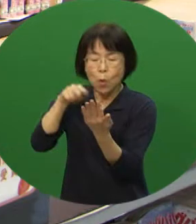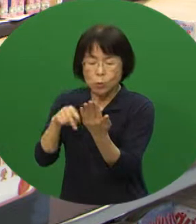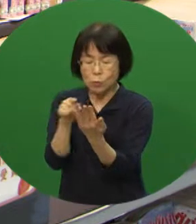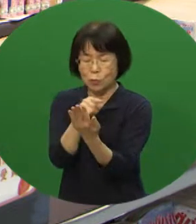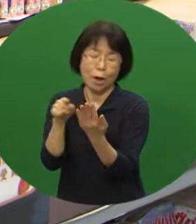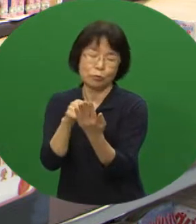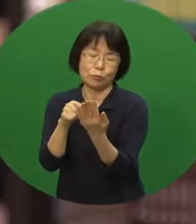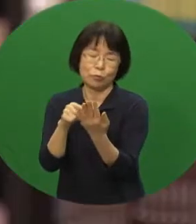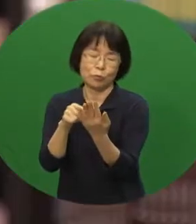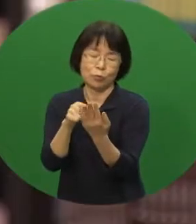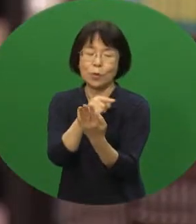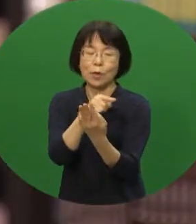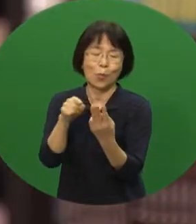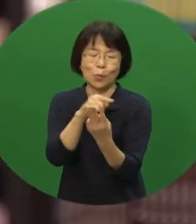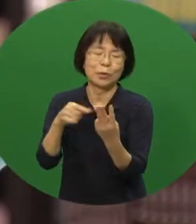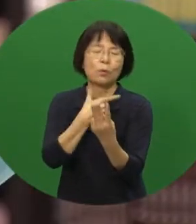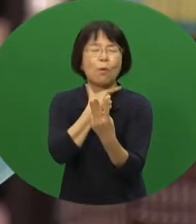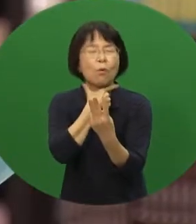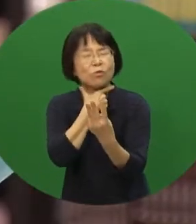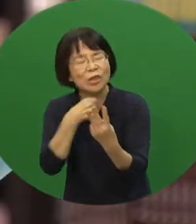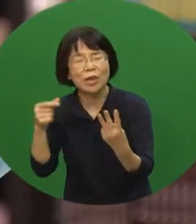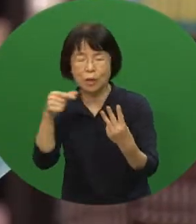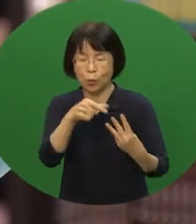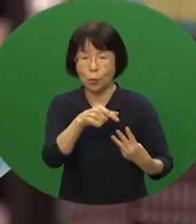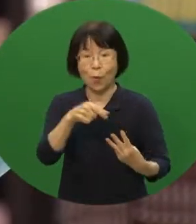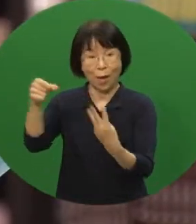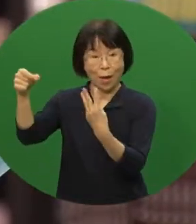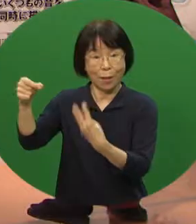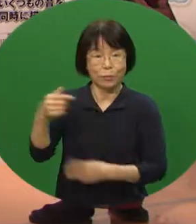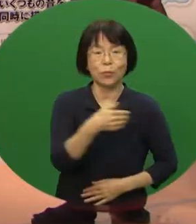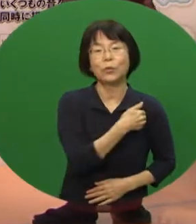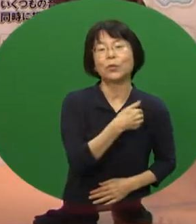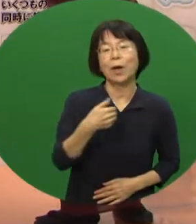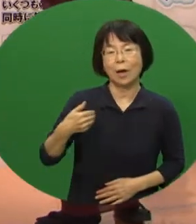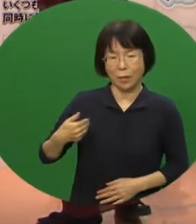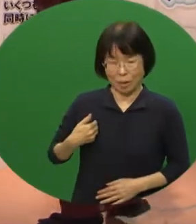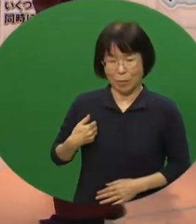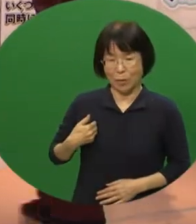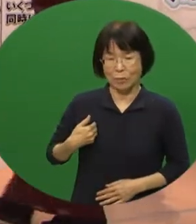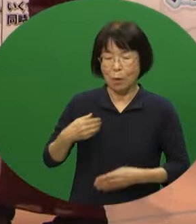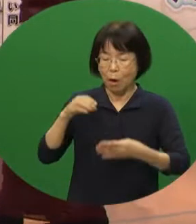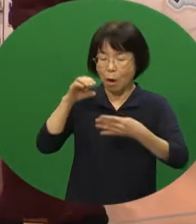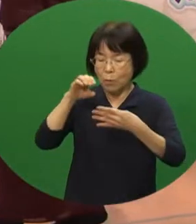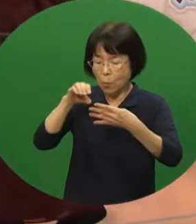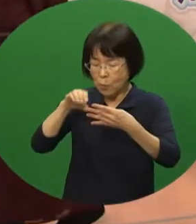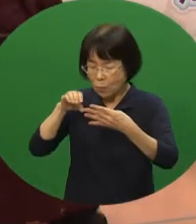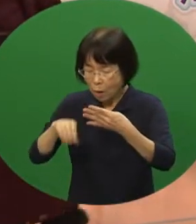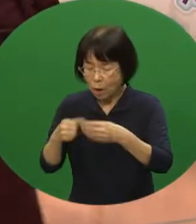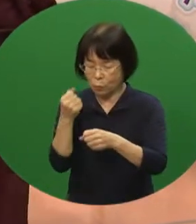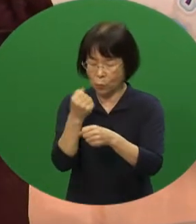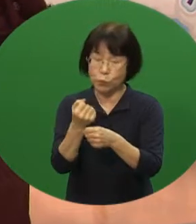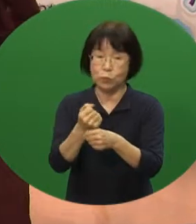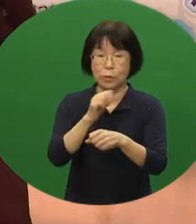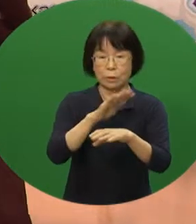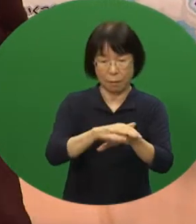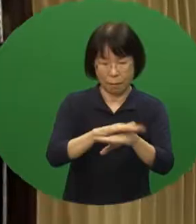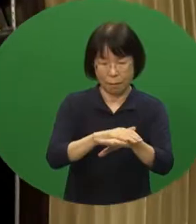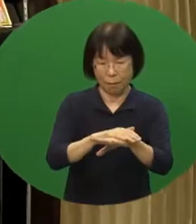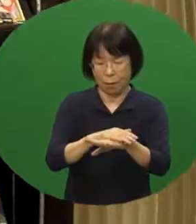くという3つのテーマから楽しめるような施設となっております。 小回りなど漫画の仕組みを紹介したコーナ